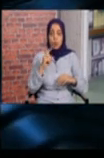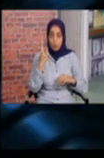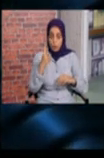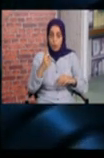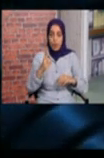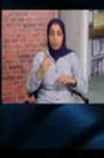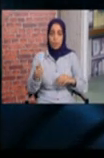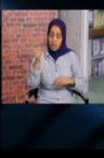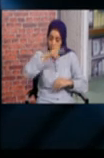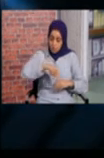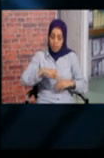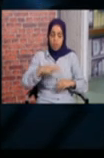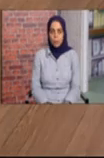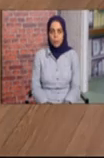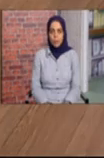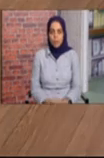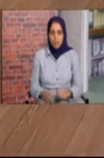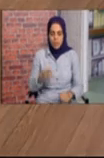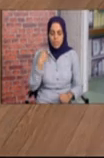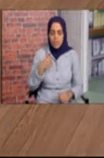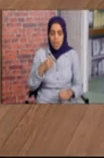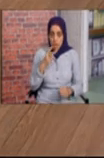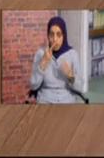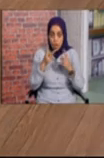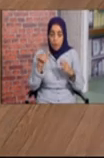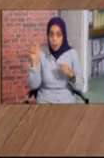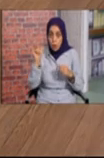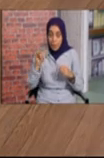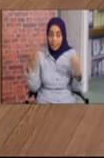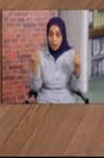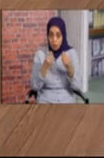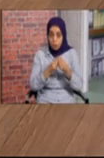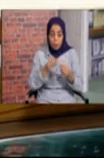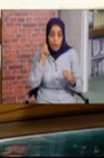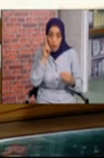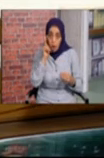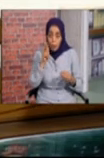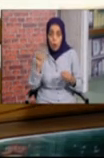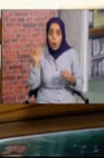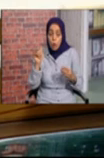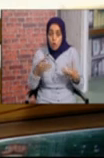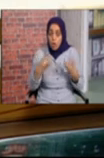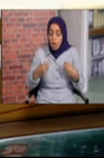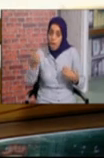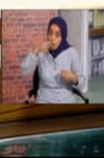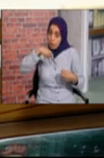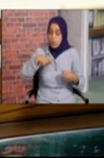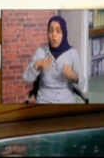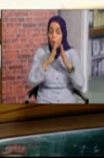المقبل، يناير 2022. إزاي شايفة أهمية انضمام مصر للمؤشر وأثر ده على الاقتصاد